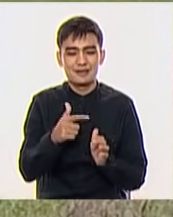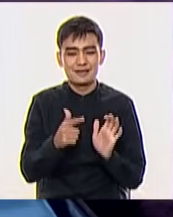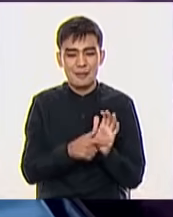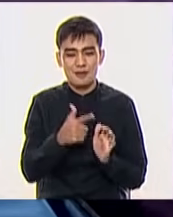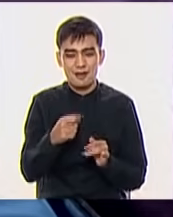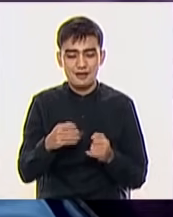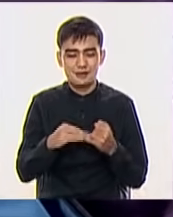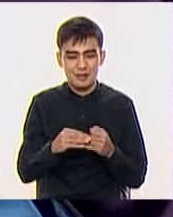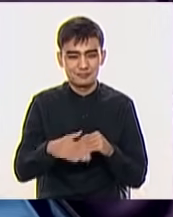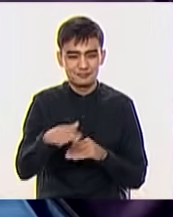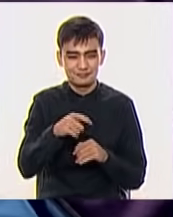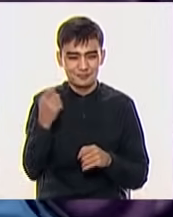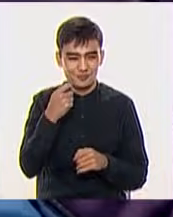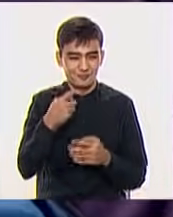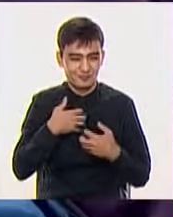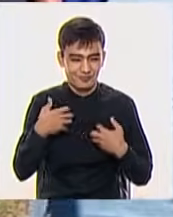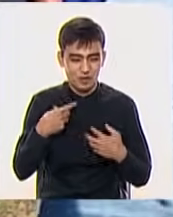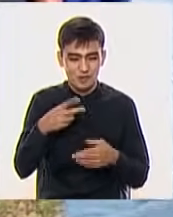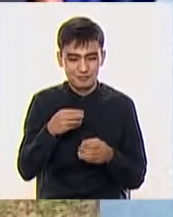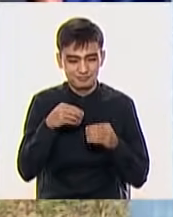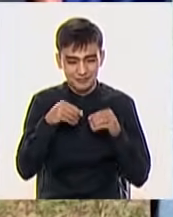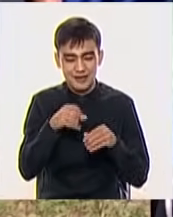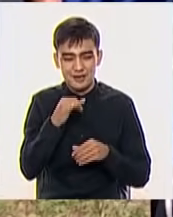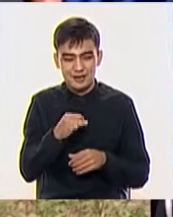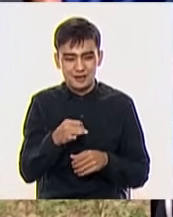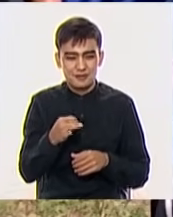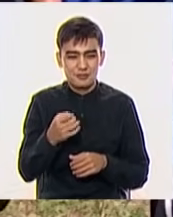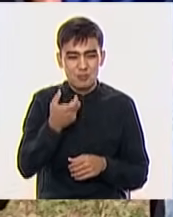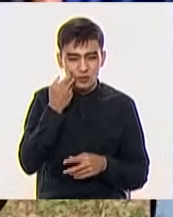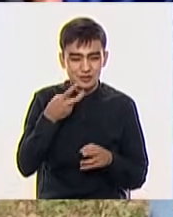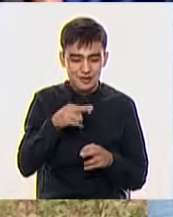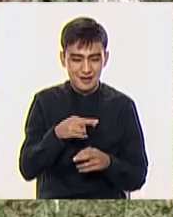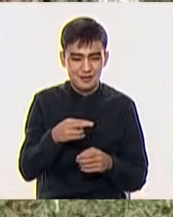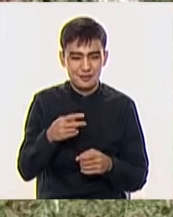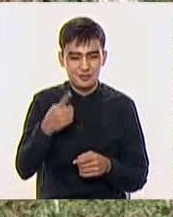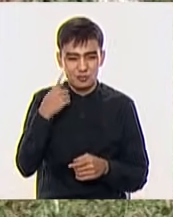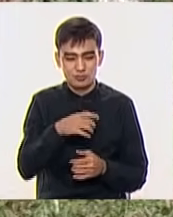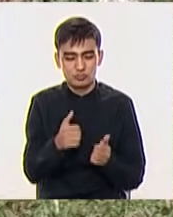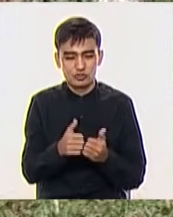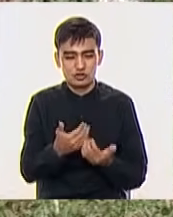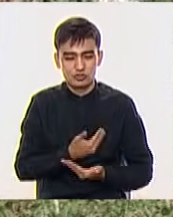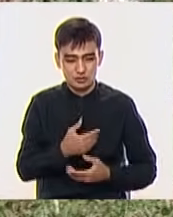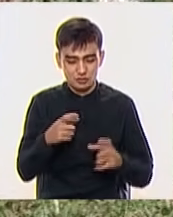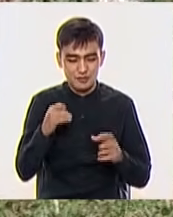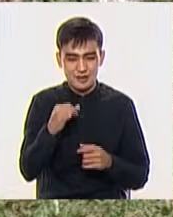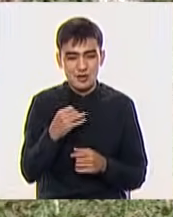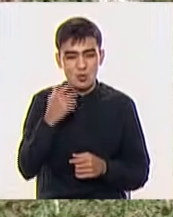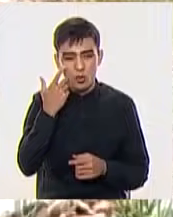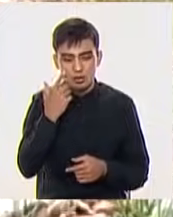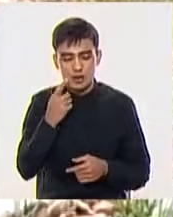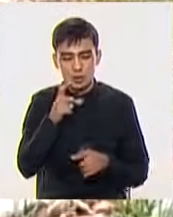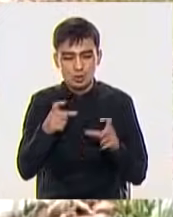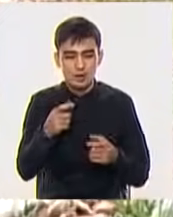гектаров пастбищных земель из квазигосударственного сектора в пользу кооперативов, созданных местными жителями. Вот только когда